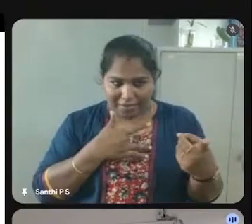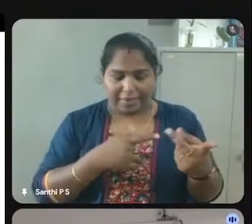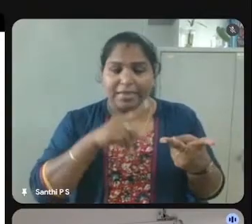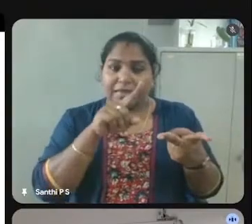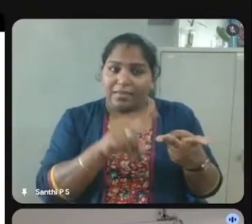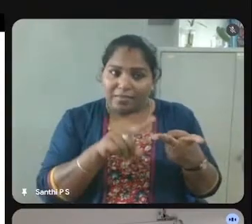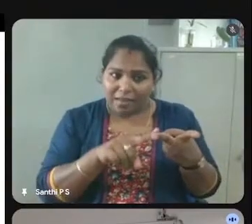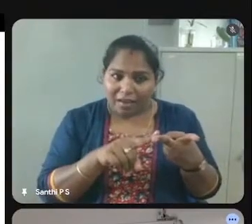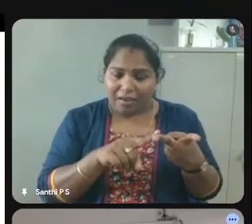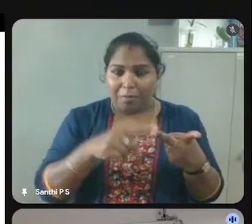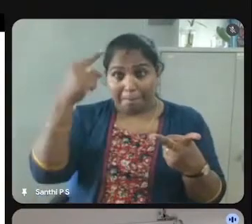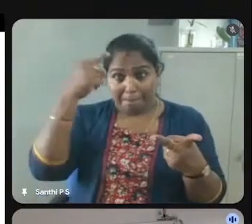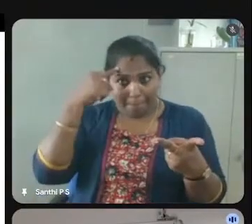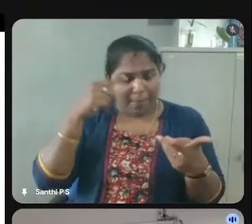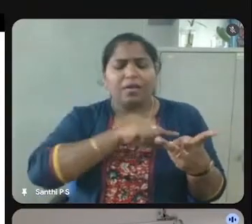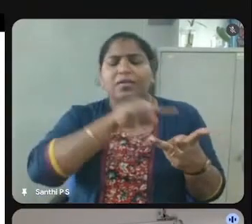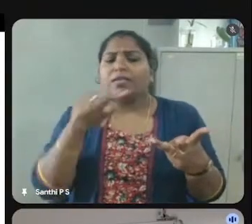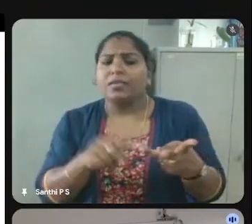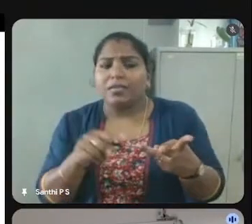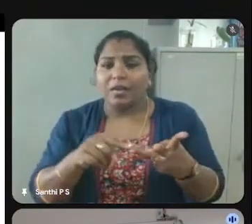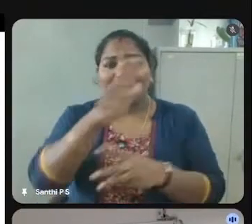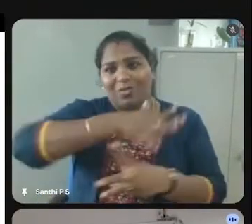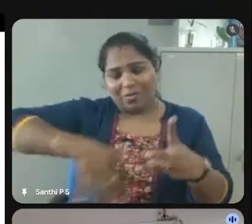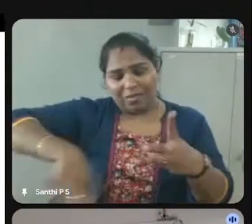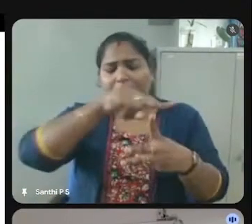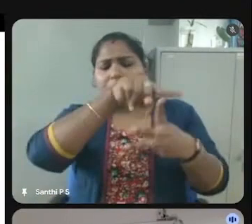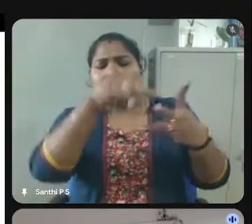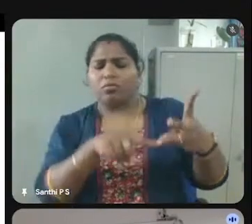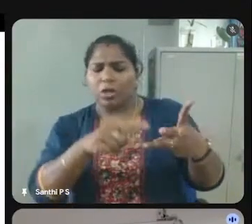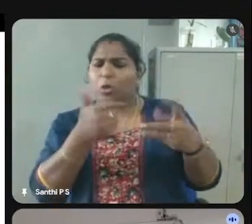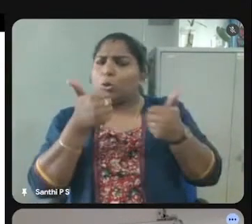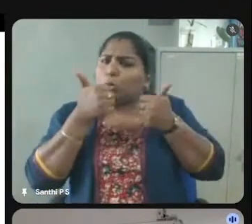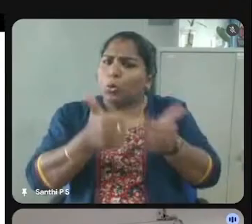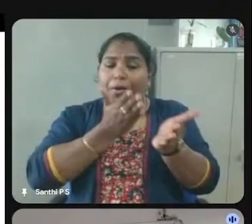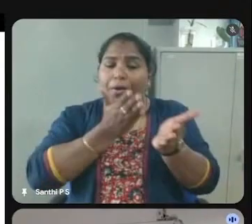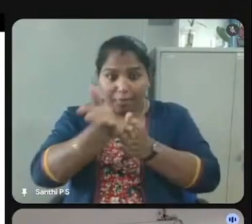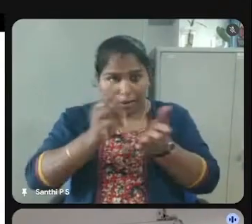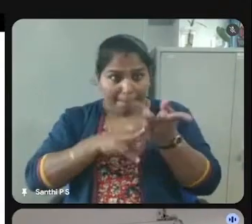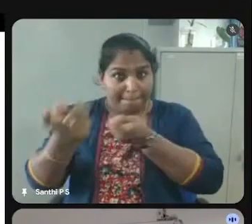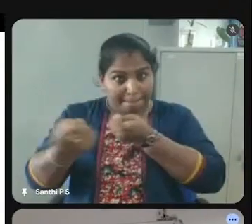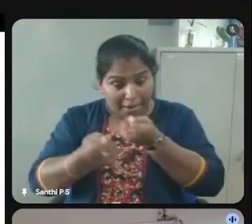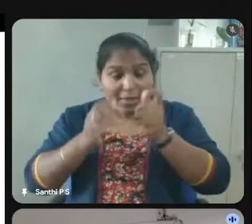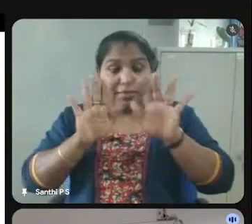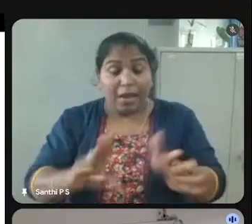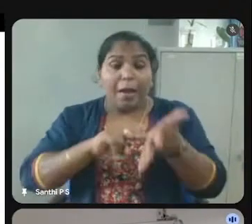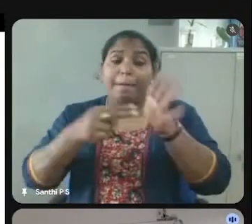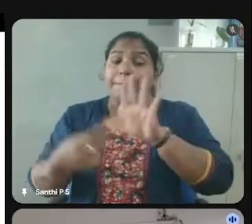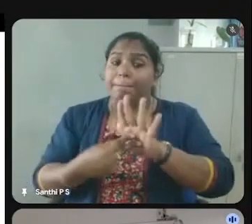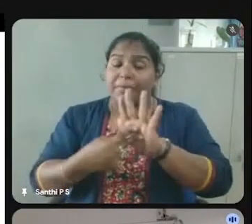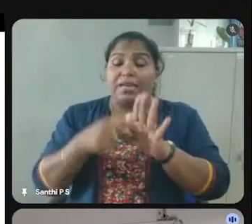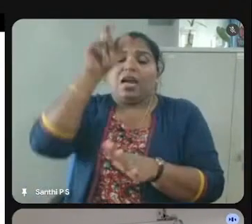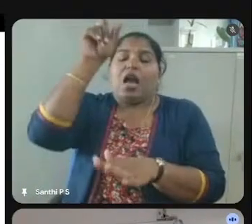3 ഏരിയയും നമുക്ക് പ്രോപ്പറായിട്ട് കൈകാര്യം ചെയ്യാൻ സാധിക്കുന്നുണ്ട് എന്നുണ്ടെങ്കിൽ ആ ഒരു വ്യക്തിയെ നമ്മൾ ഒരു